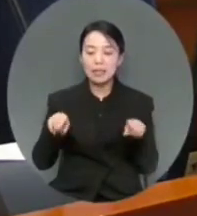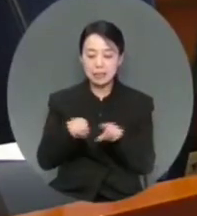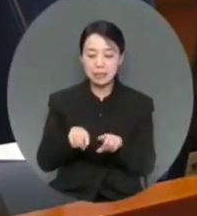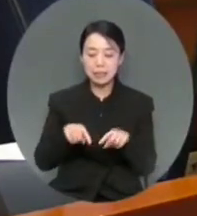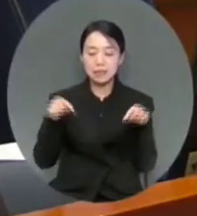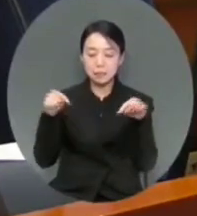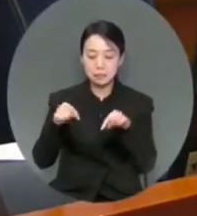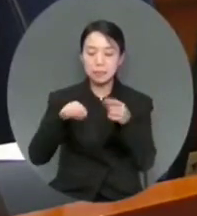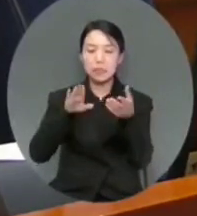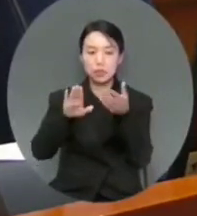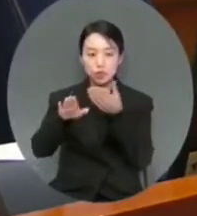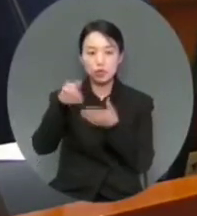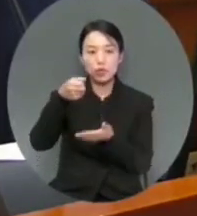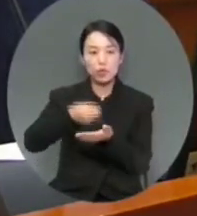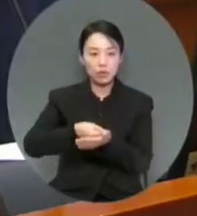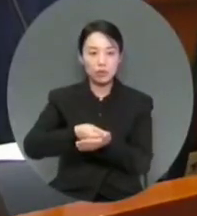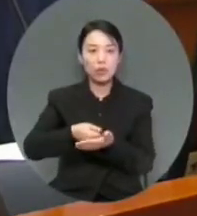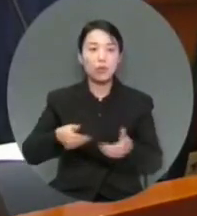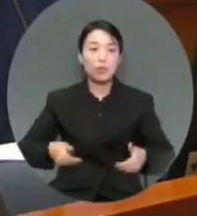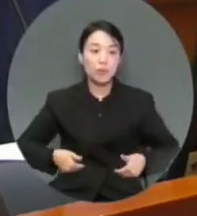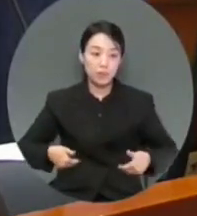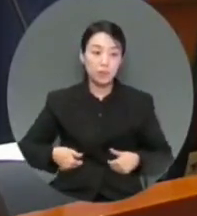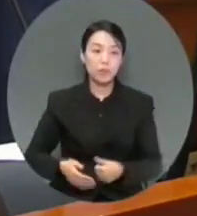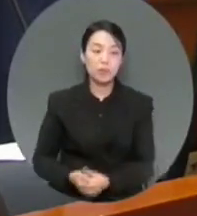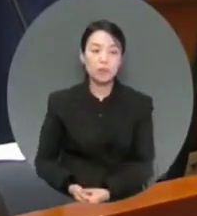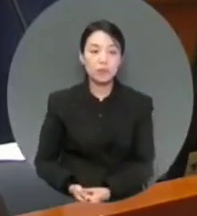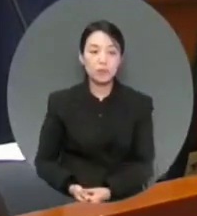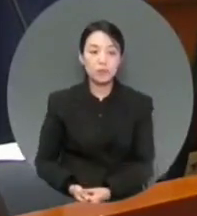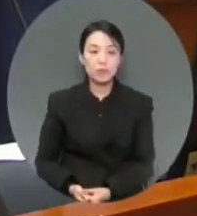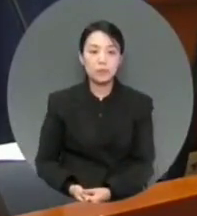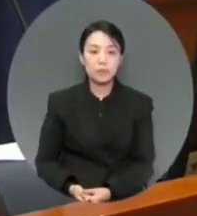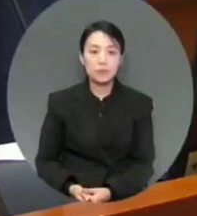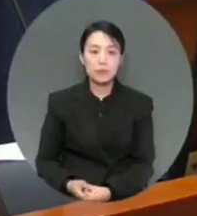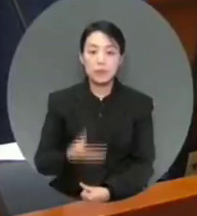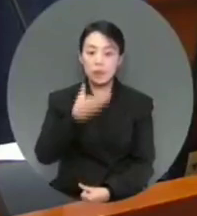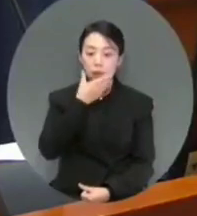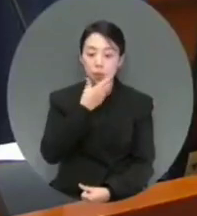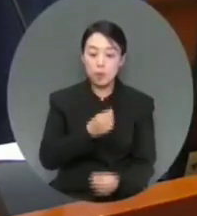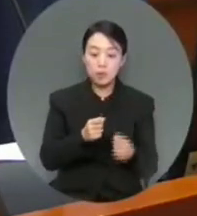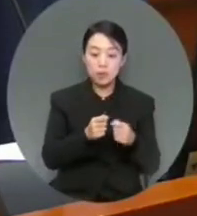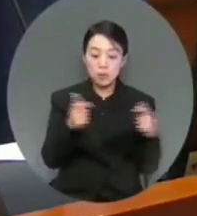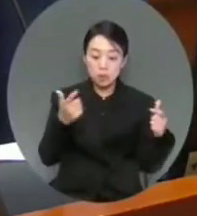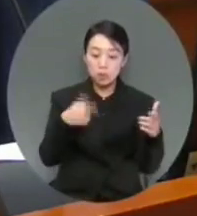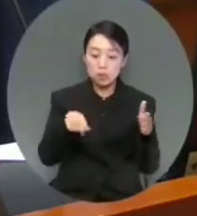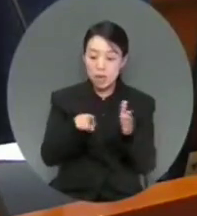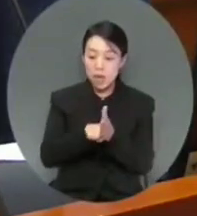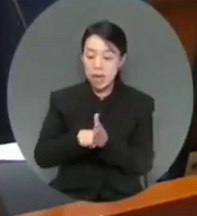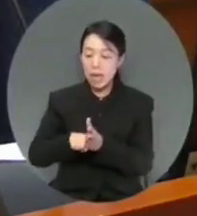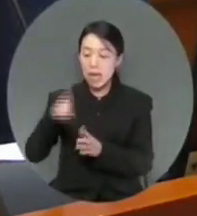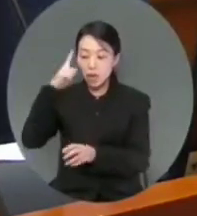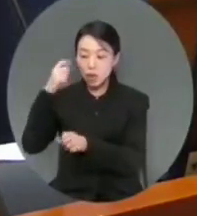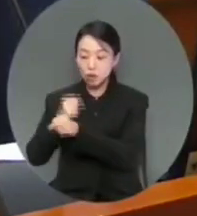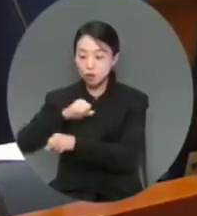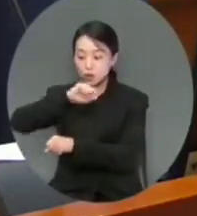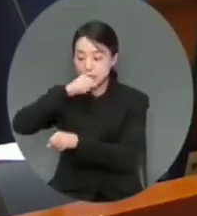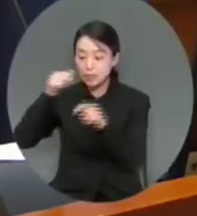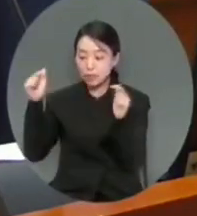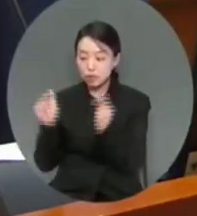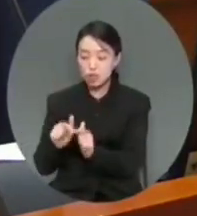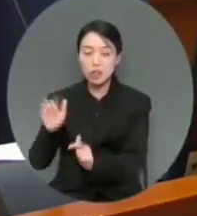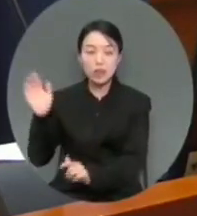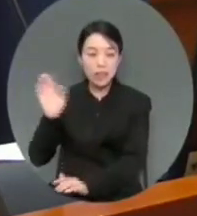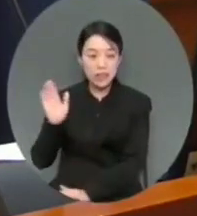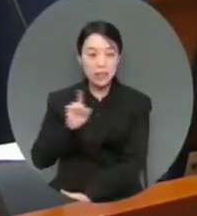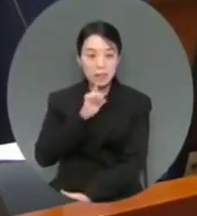논의 과정에서 방향을 잡아야 될 부분입니다. 자, 그러면 어쨌든 그저 복지 확대를 위해서 R&D 예산 축소한 건 아니다. 그렇죠. 뭐 결과적으로는 뭐